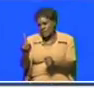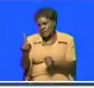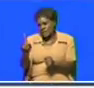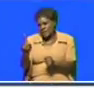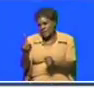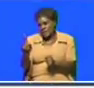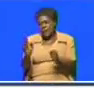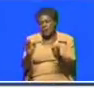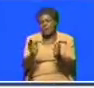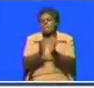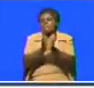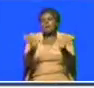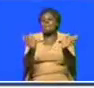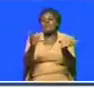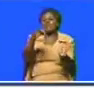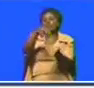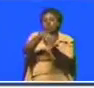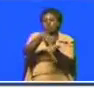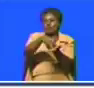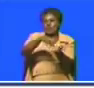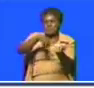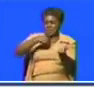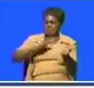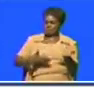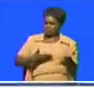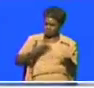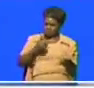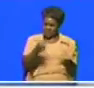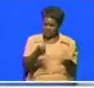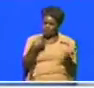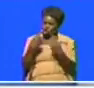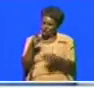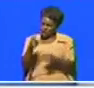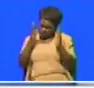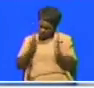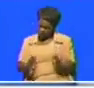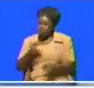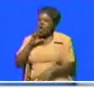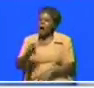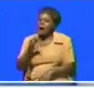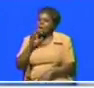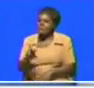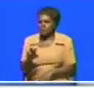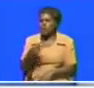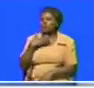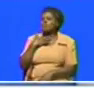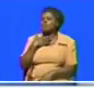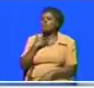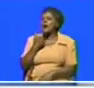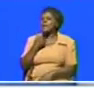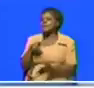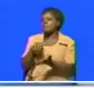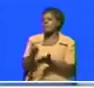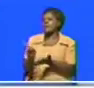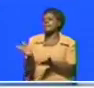kiraia. Kesi ya kiraia mahakamani, nasema kwamba nilikerwa na hili tamshi ambalo huyu jamaa alinitusi mimi, na kwa hivyo nataka nilipwe ridhaa na